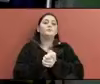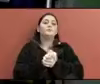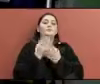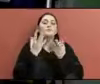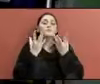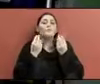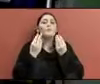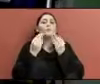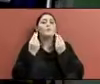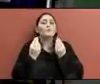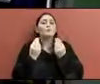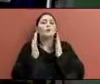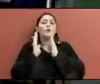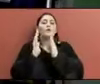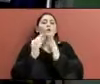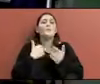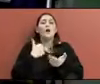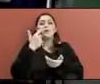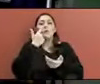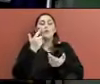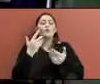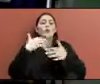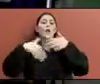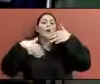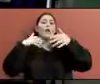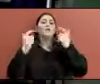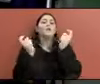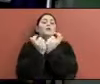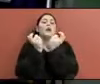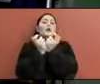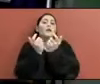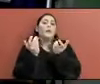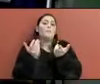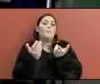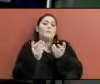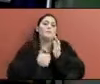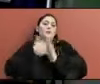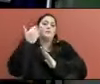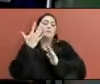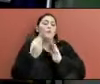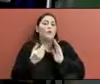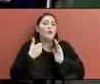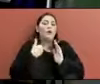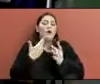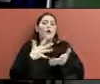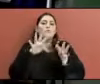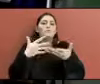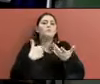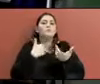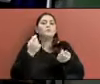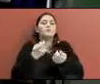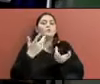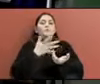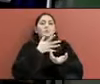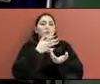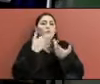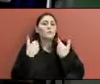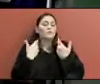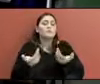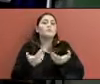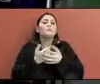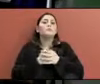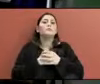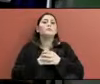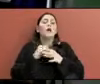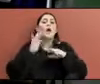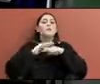ben Gölcük Engelliler Dernek Başkanı olarak yakından takip ediyorum, biliyorum. Çalışmalarda da elimizden